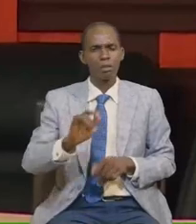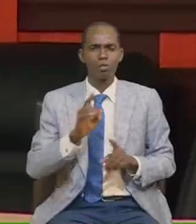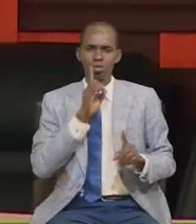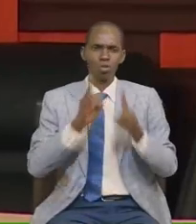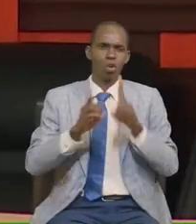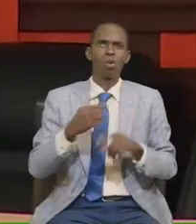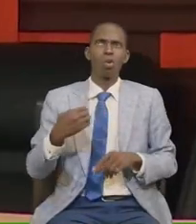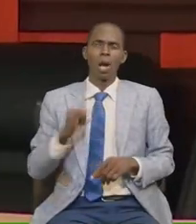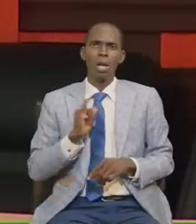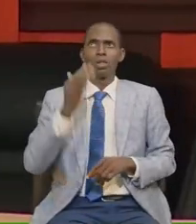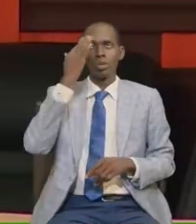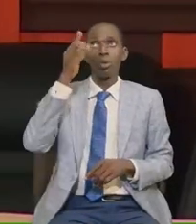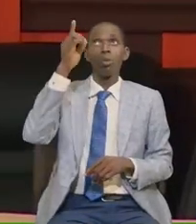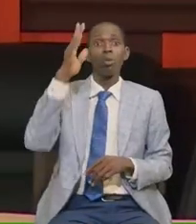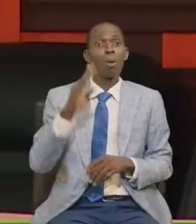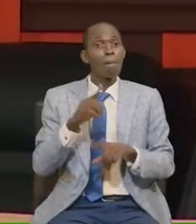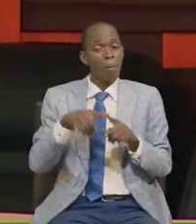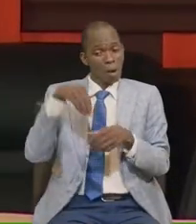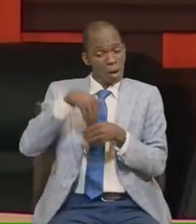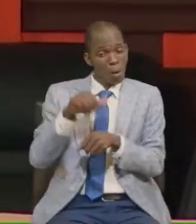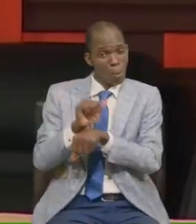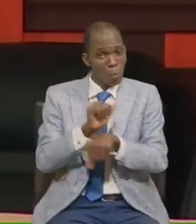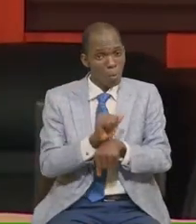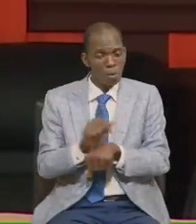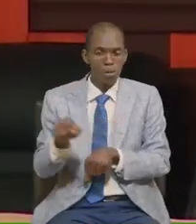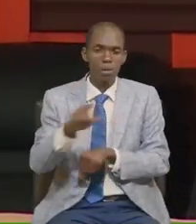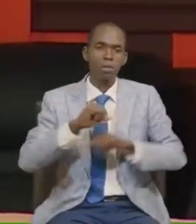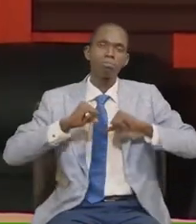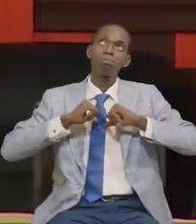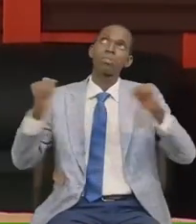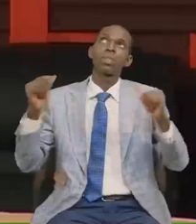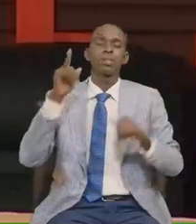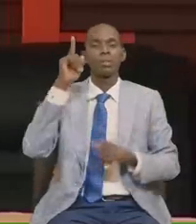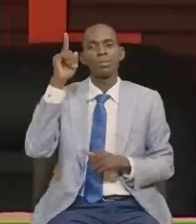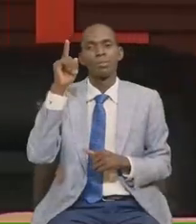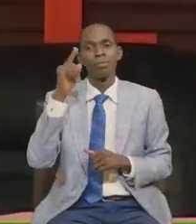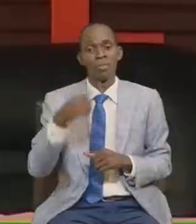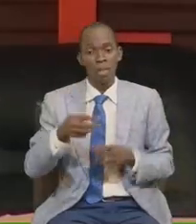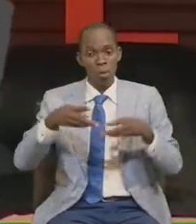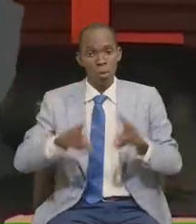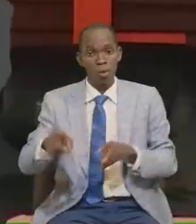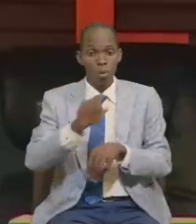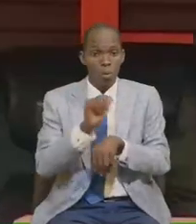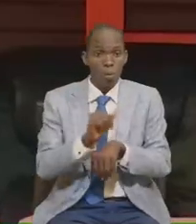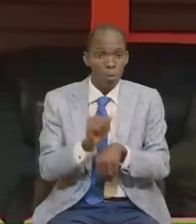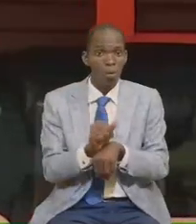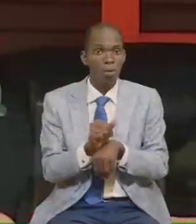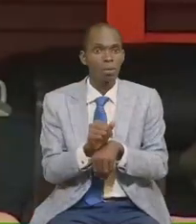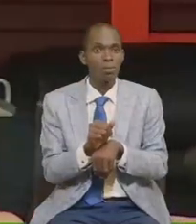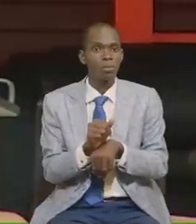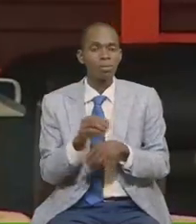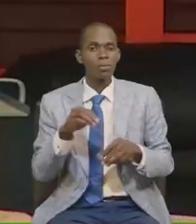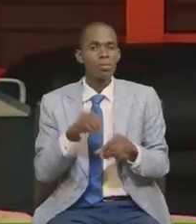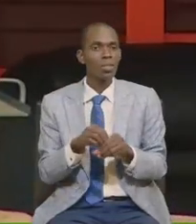le renient par leurs œuvres. La main dont ils travaillent, tu peux savoir que Christ n'est pas